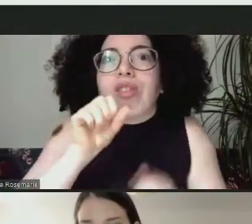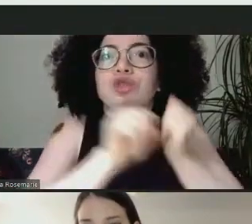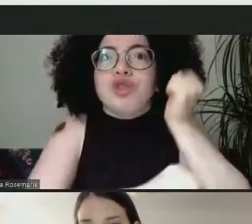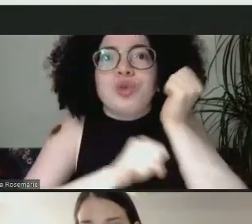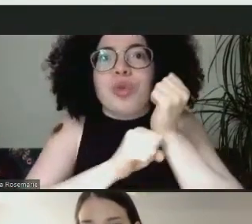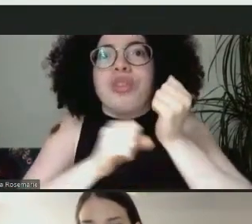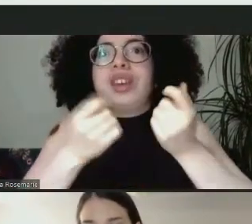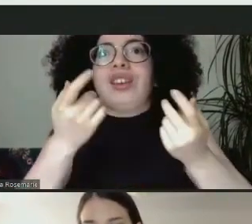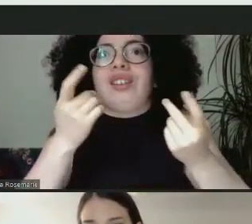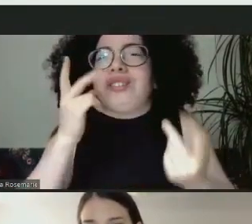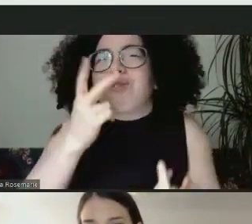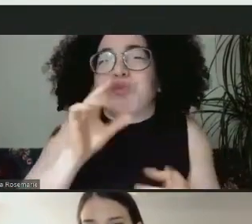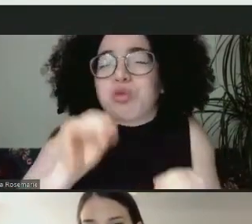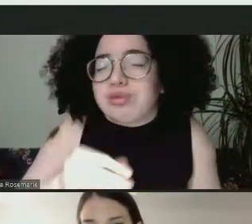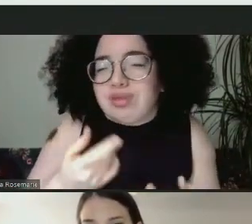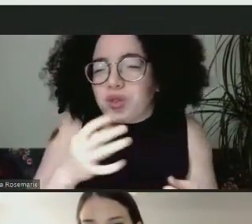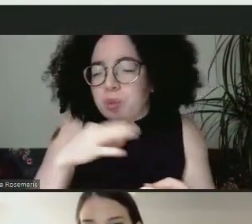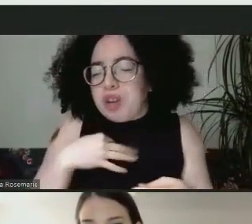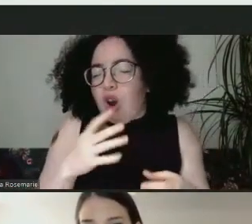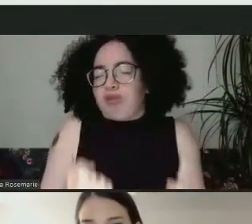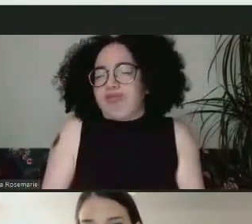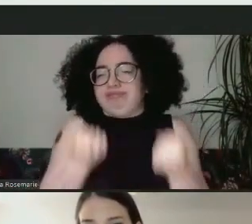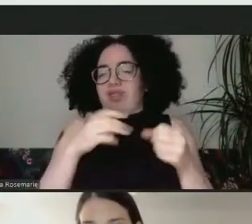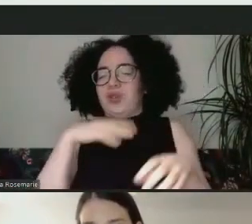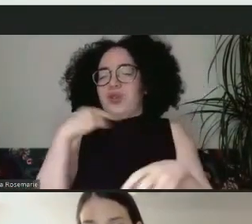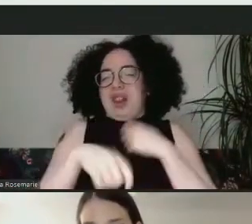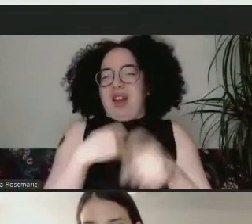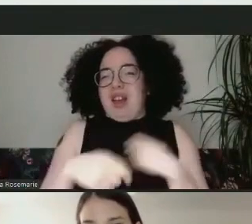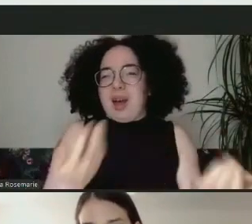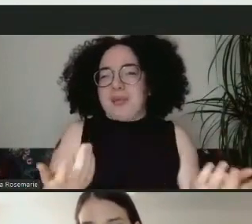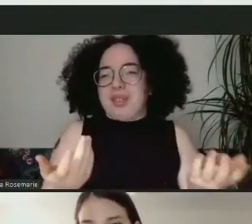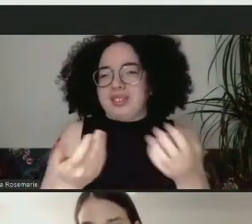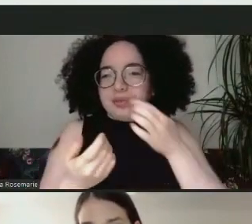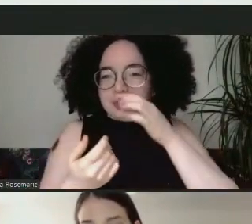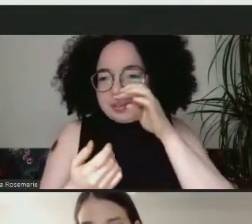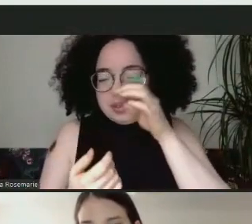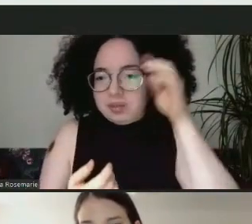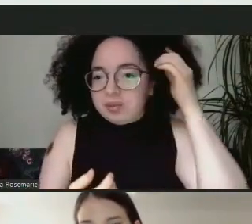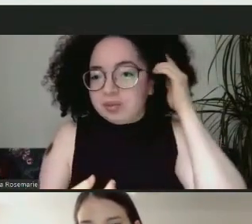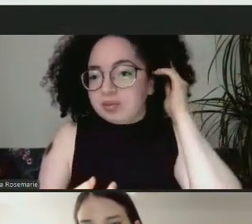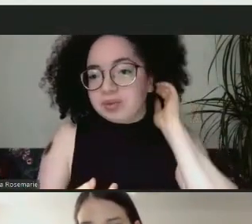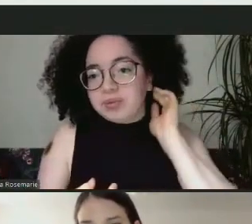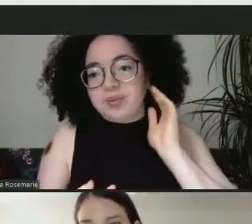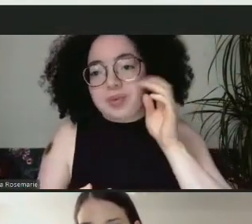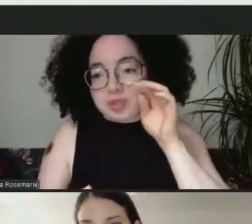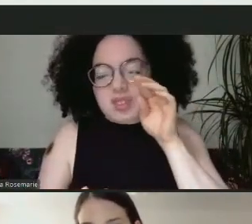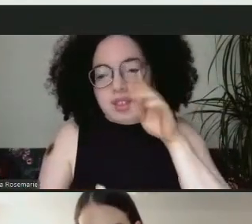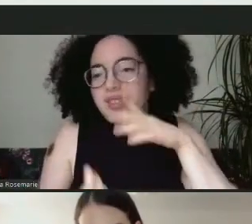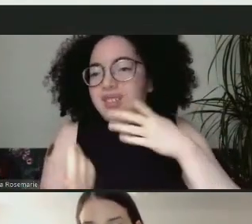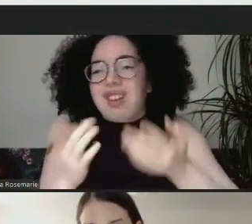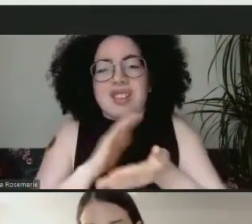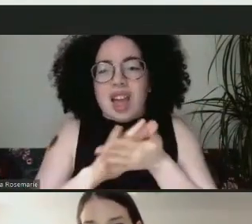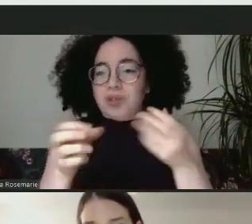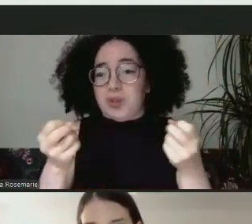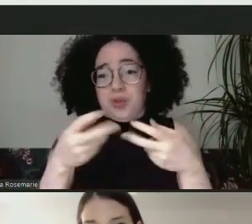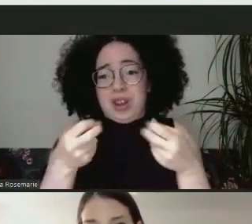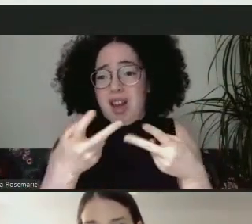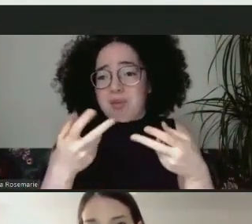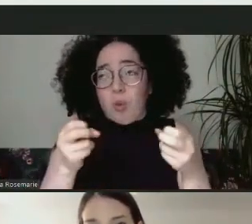Und darum ist es, also ist auch mein, sozusagen, wenn ich dann an den Lippen hängen muss, um irgendwas zu erkennen, das ist einfach schwierig und anstrengend